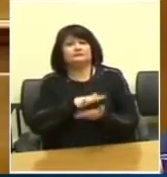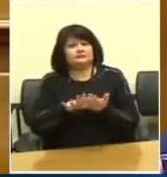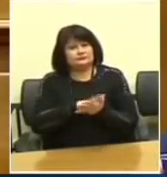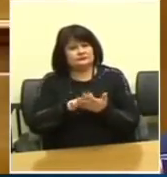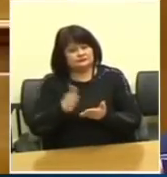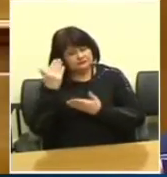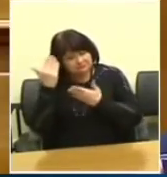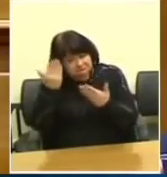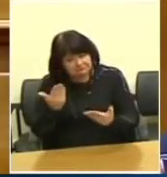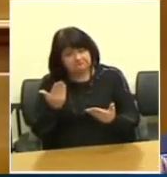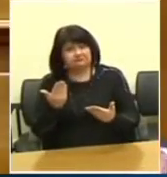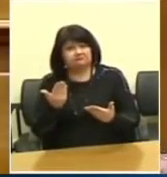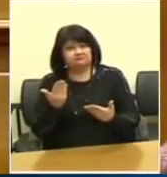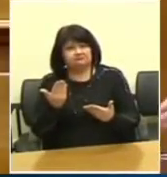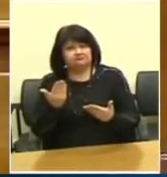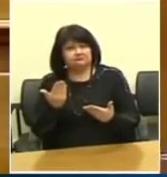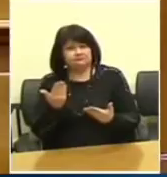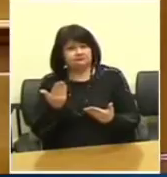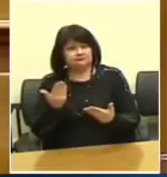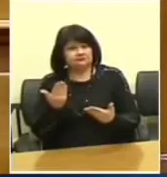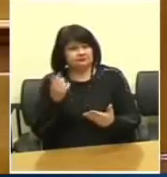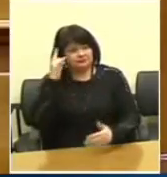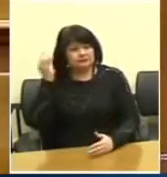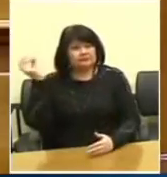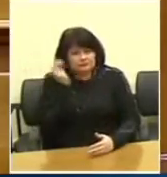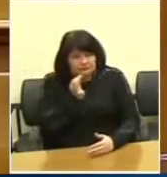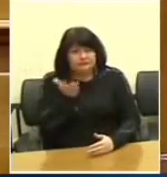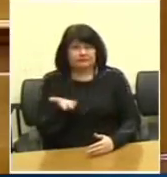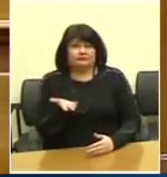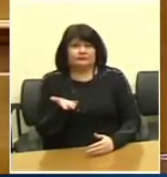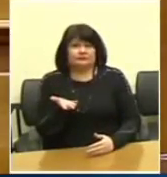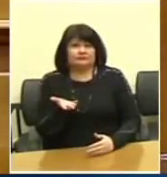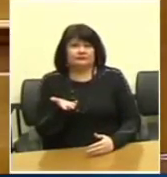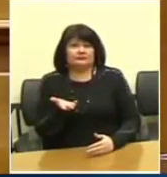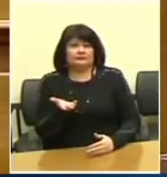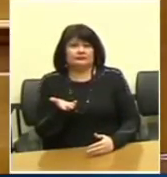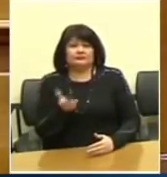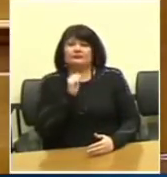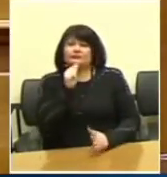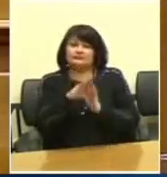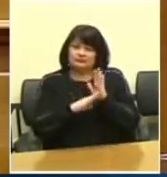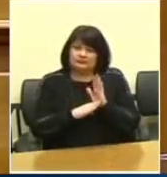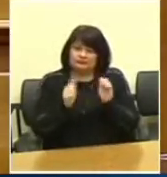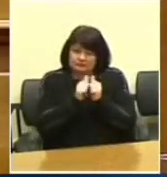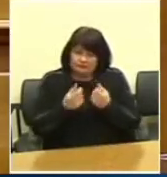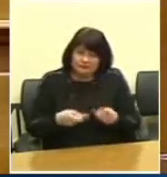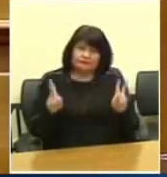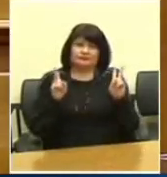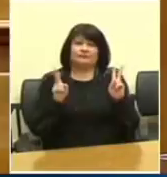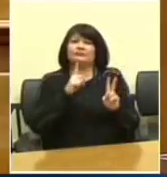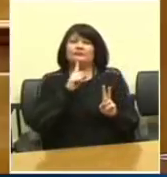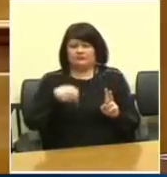λατρείας, έρχεστε κάτι το αυτονόητο δηλαδή για ένα κράτος κοσμικό και για ένα σύνταγμα φιλελεύθερο όπως το δικό